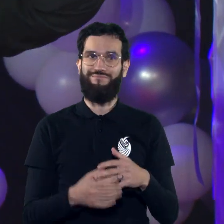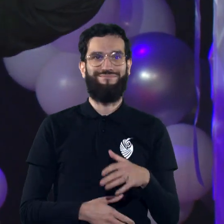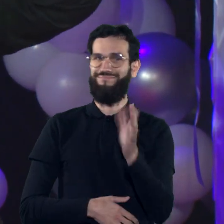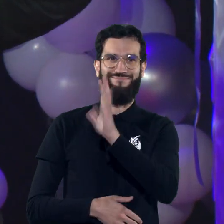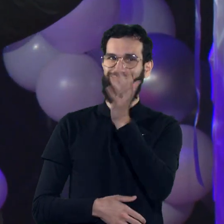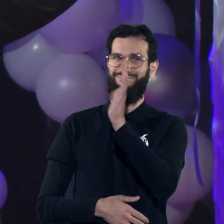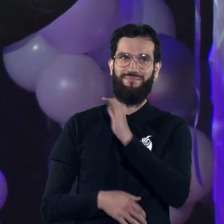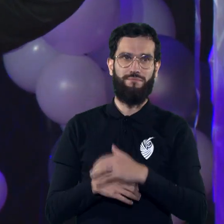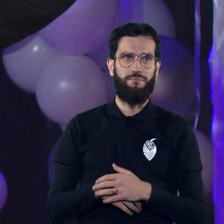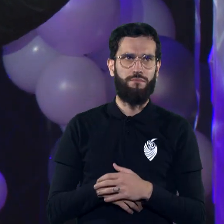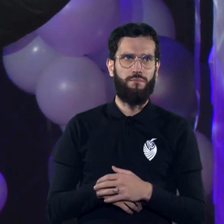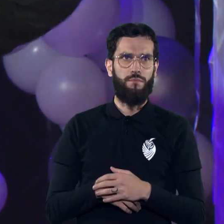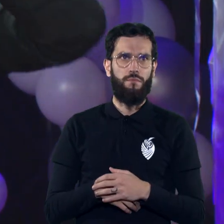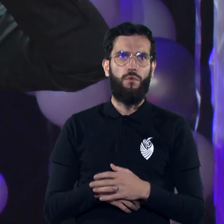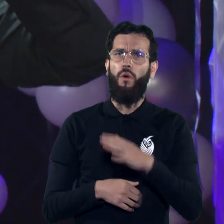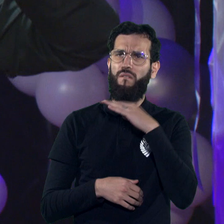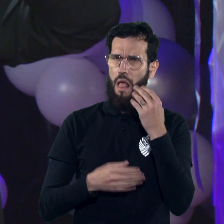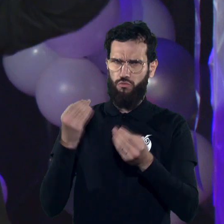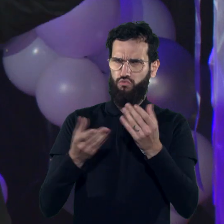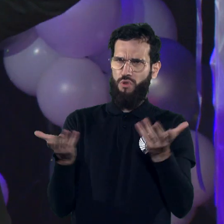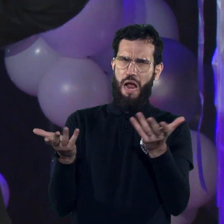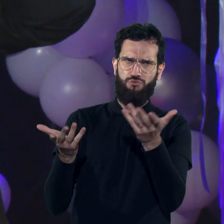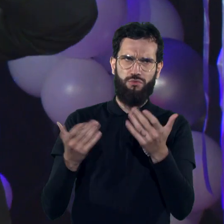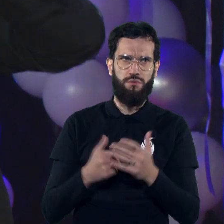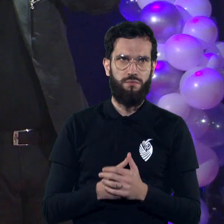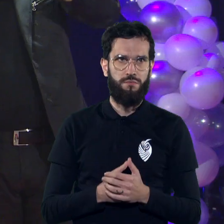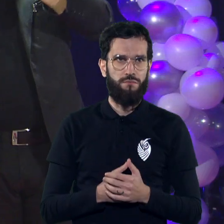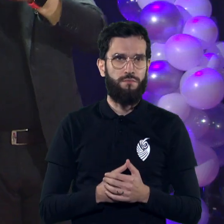Ani to není ona. Počkaj, to už je štvrtý pokus, piatý.